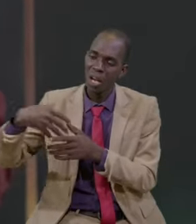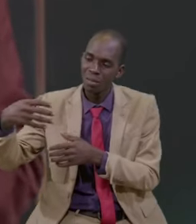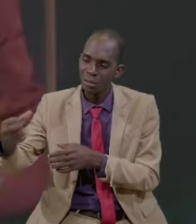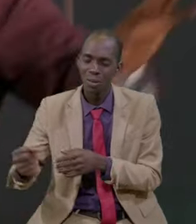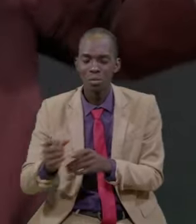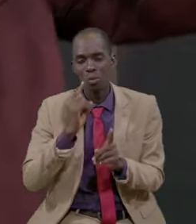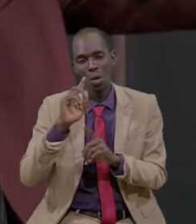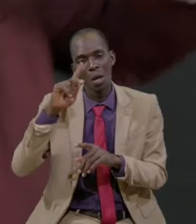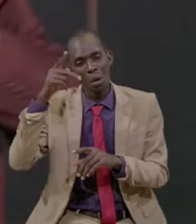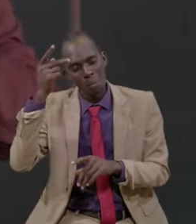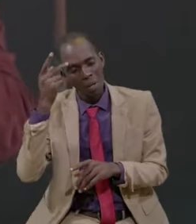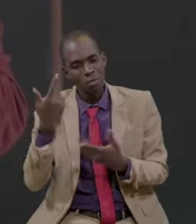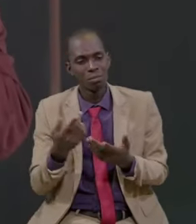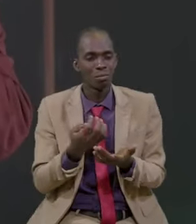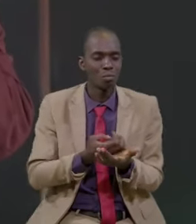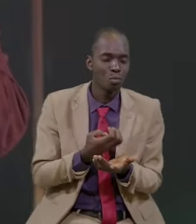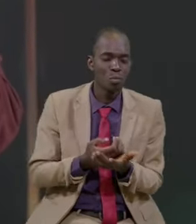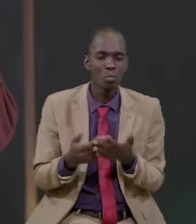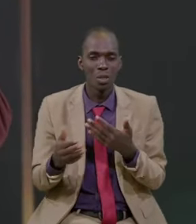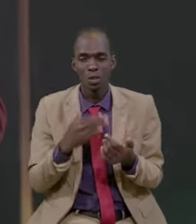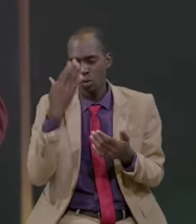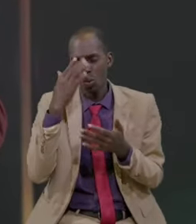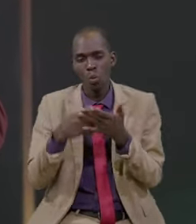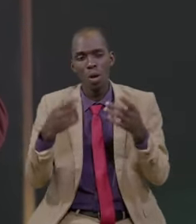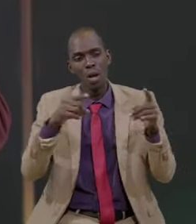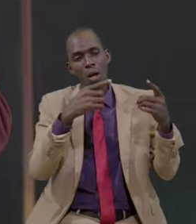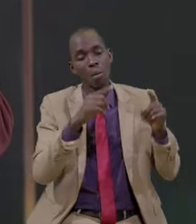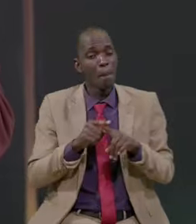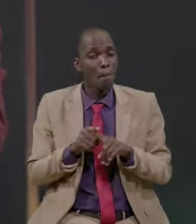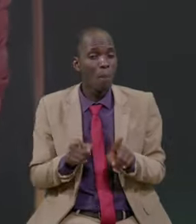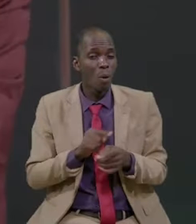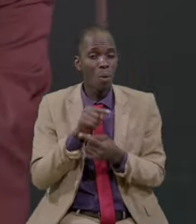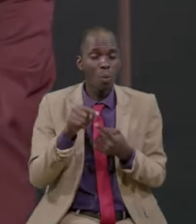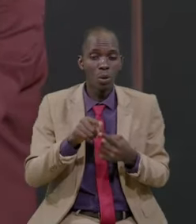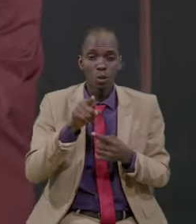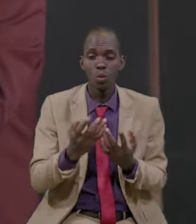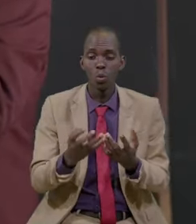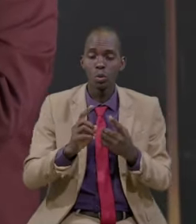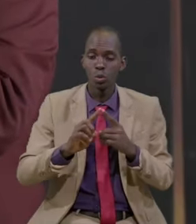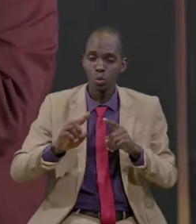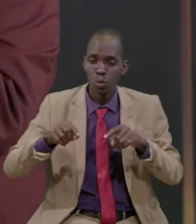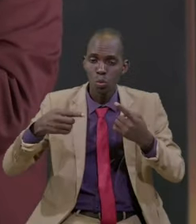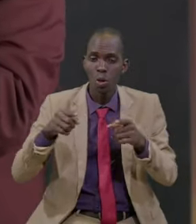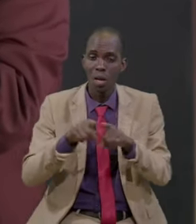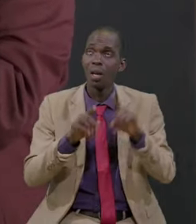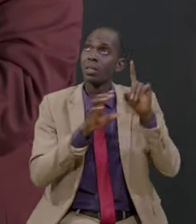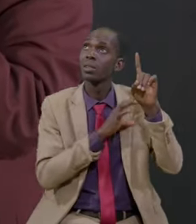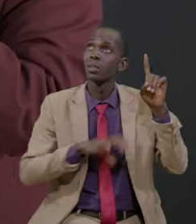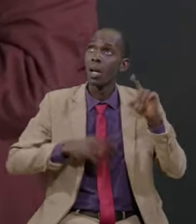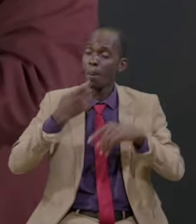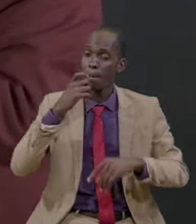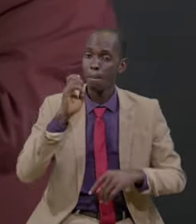connaissez ce qui se passe dans le pays, parlez de ça. Mais quand vous allez, comme je vous ai dit, d'aller